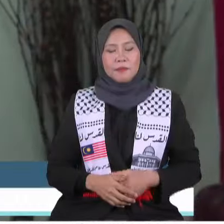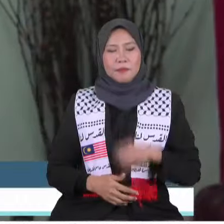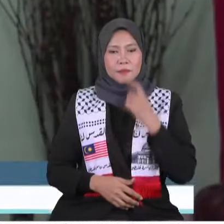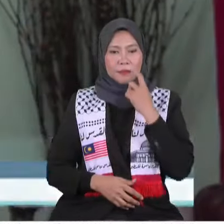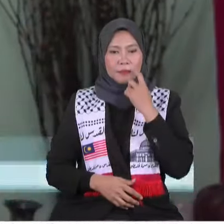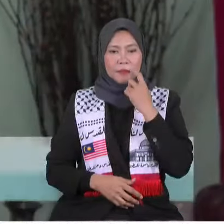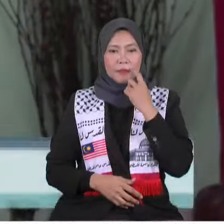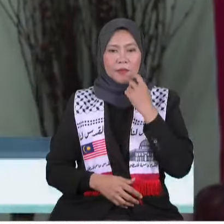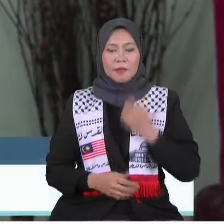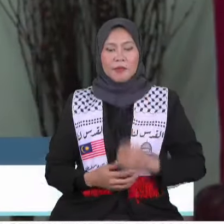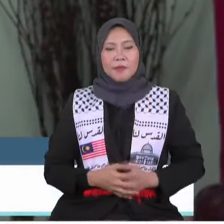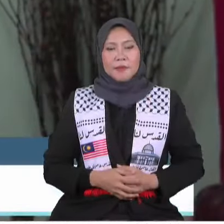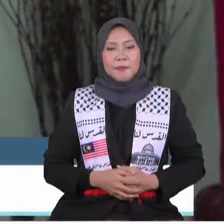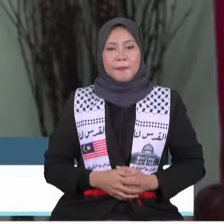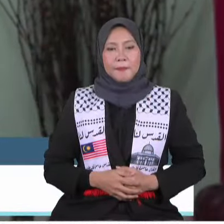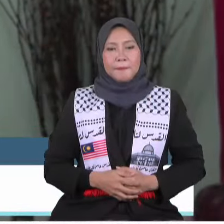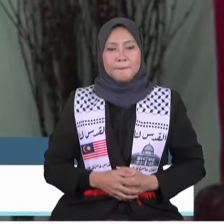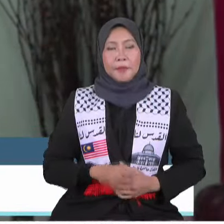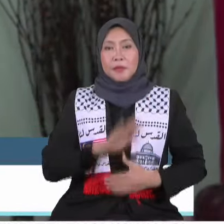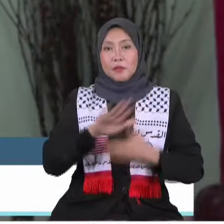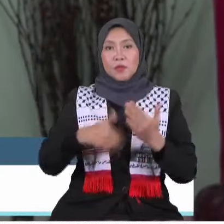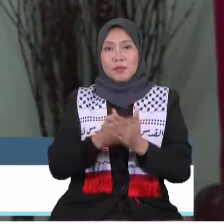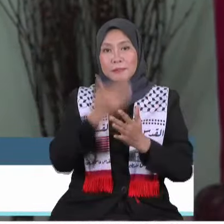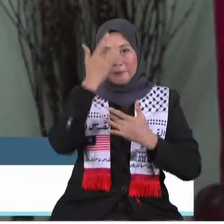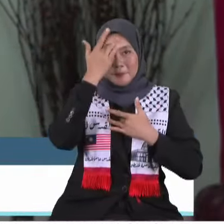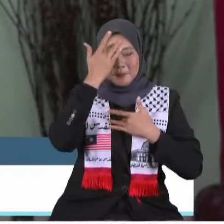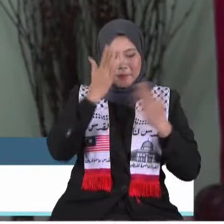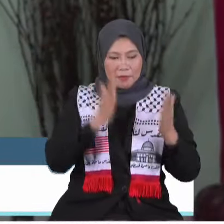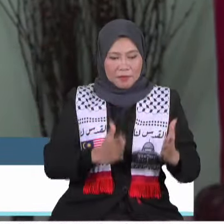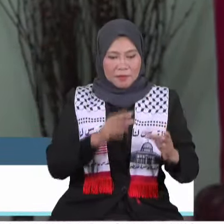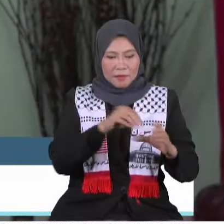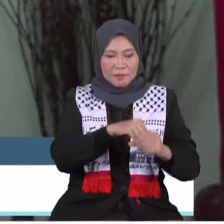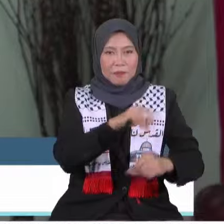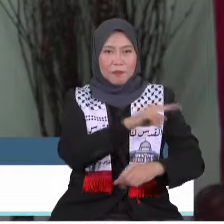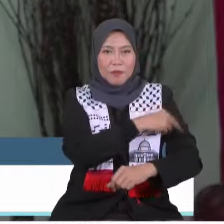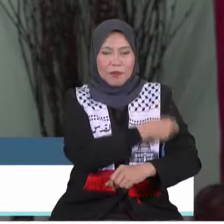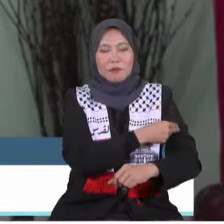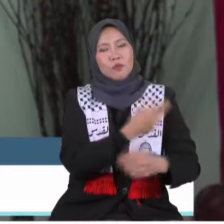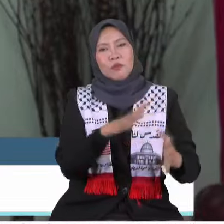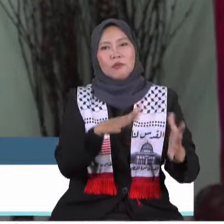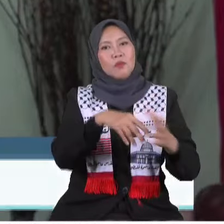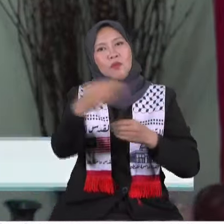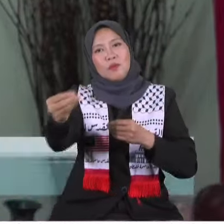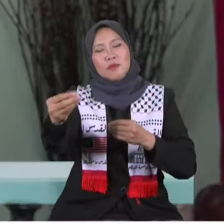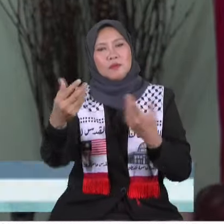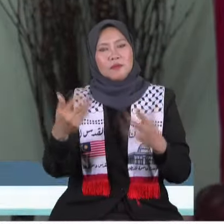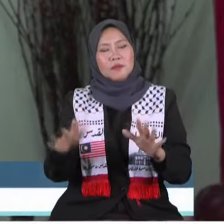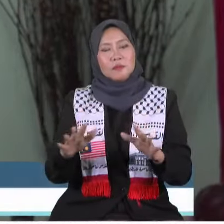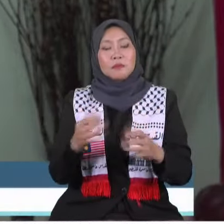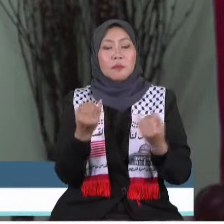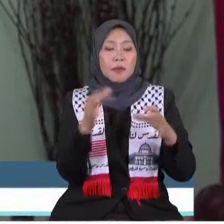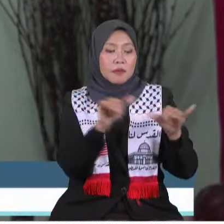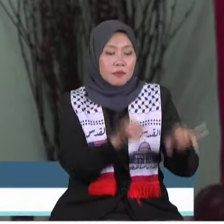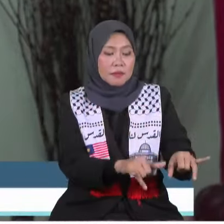Tetapi kesemuanya telah pun keluar ataupun discharge daripada ward lah. Dia menerima rawatan berapa hari?